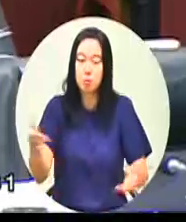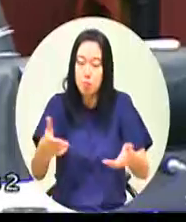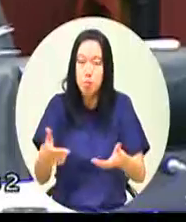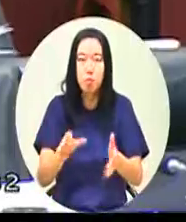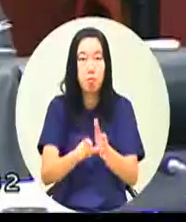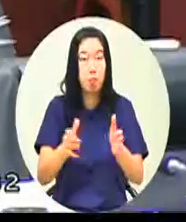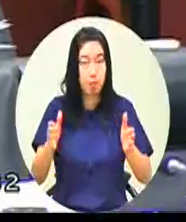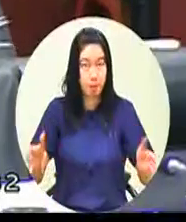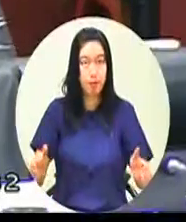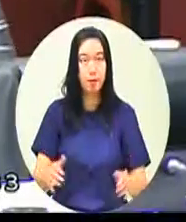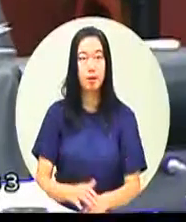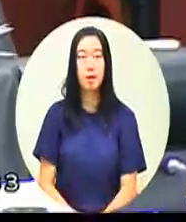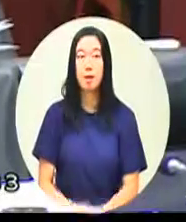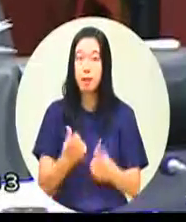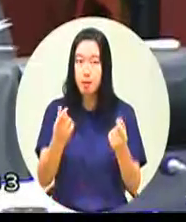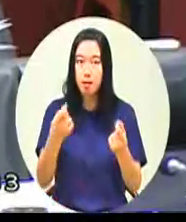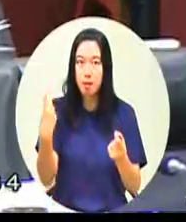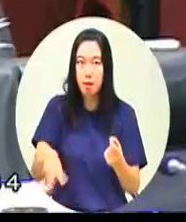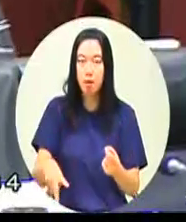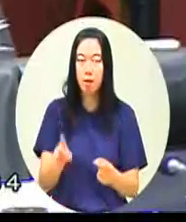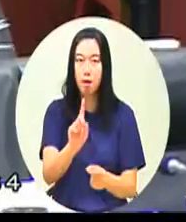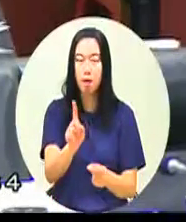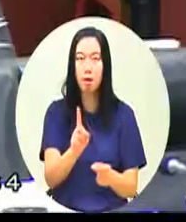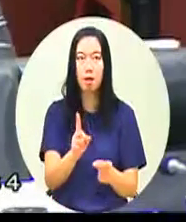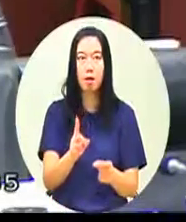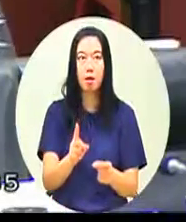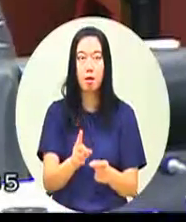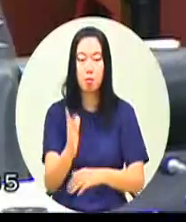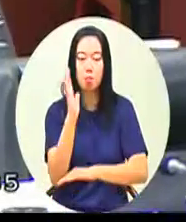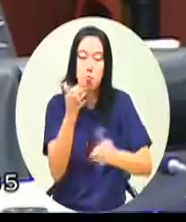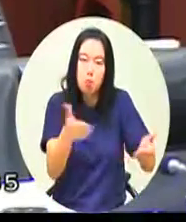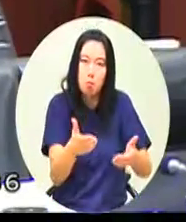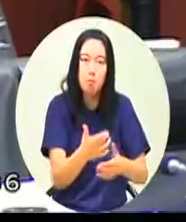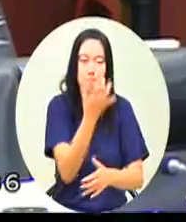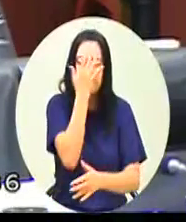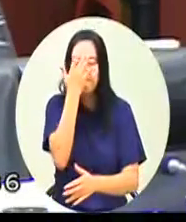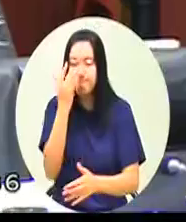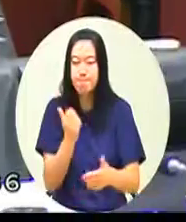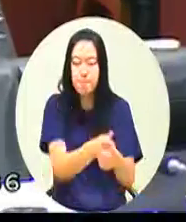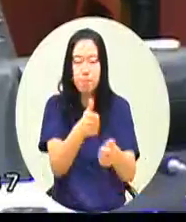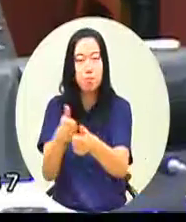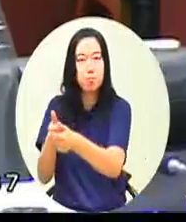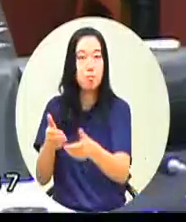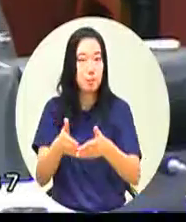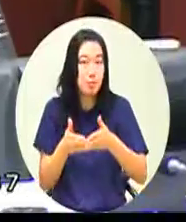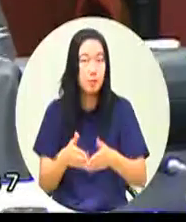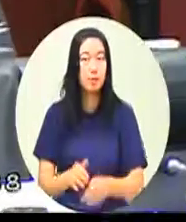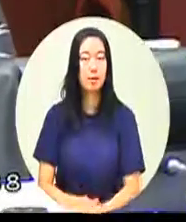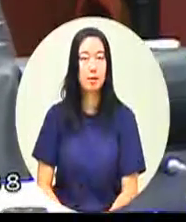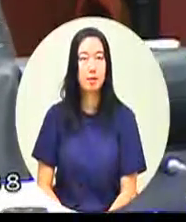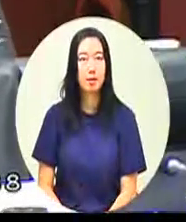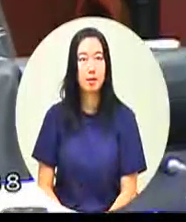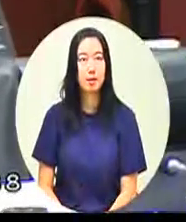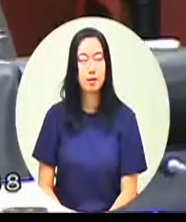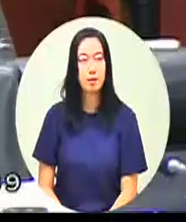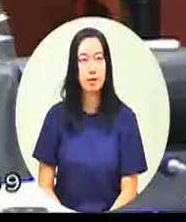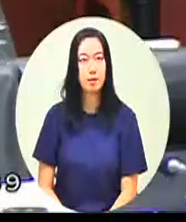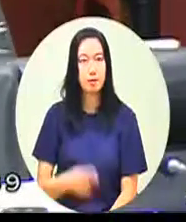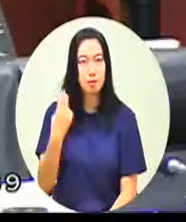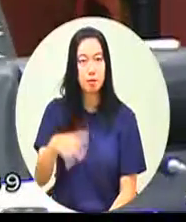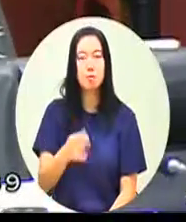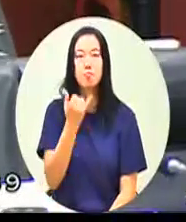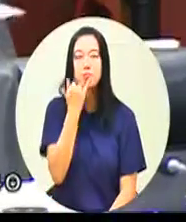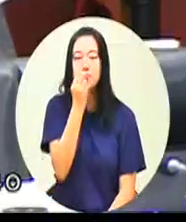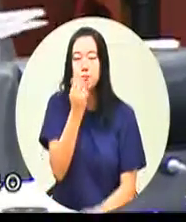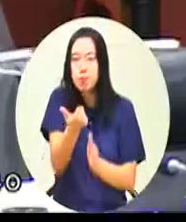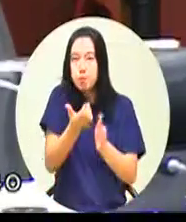中，那也要克服一些施工的困难度，然后把它看有没有办法来把它提早完